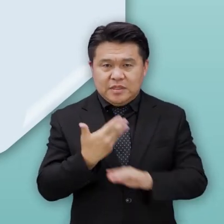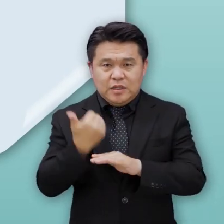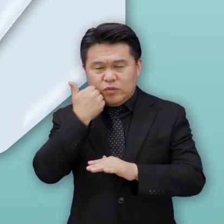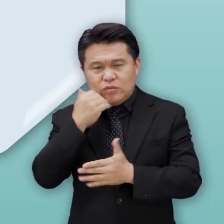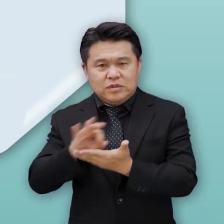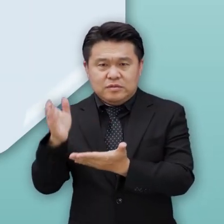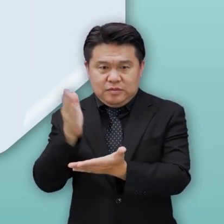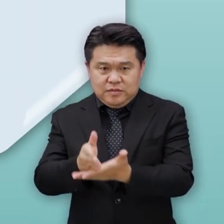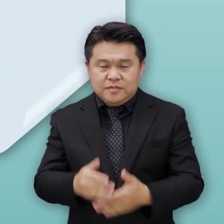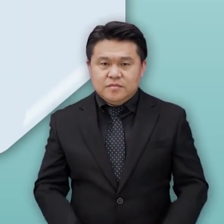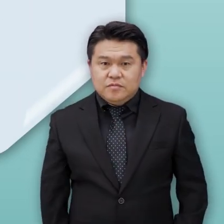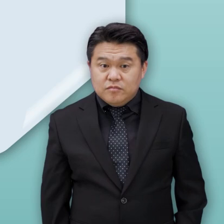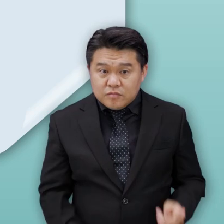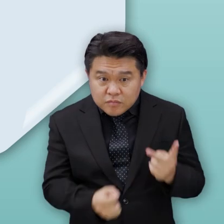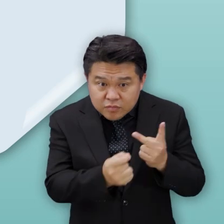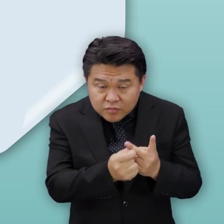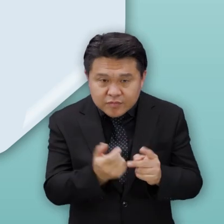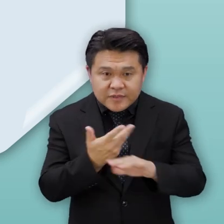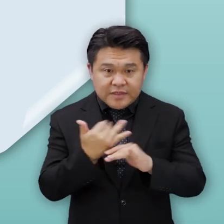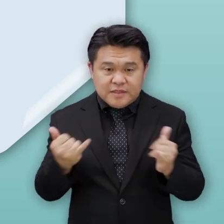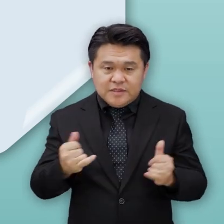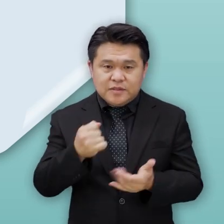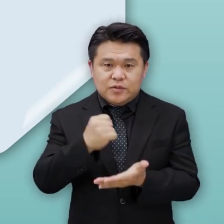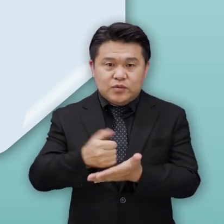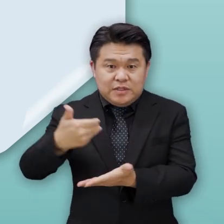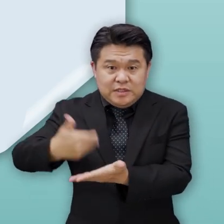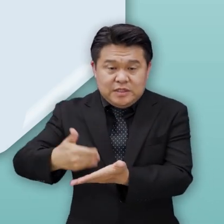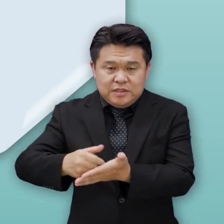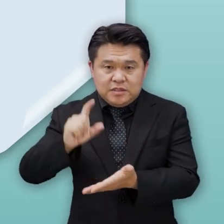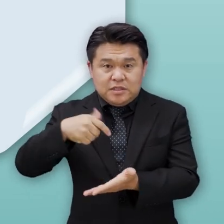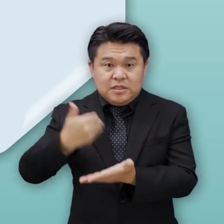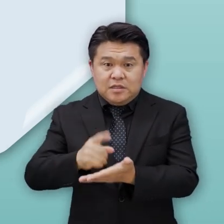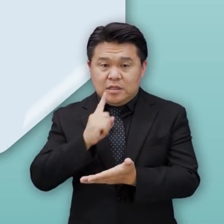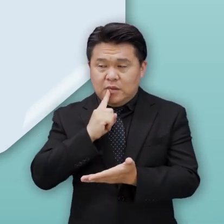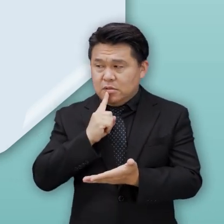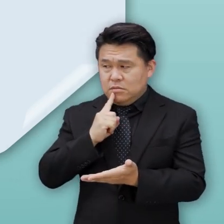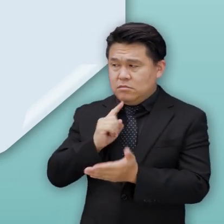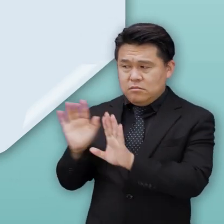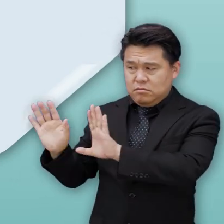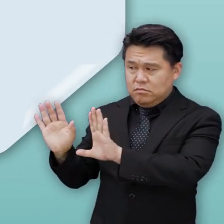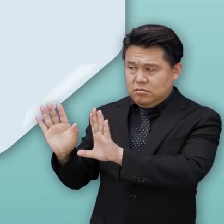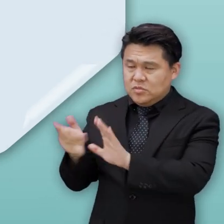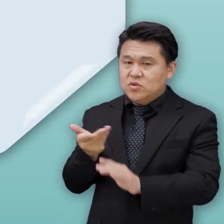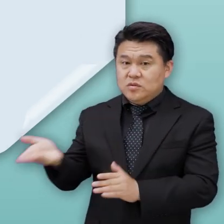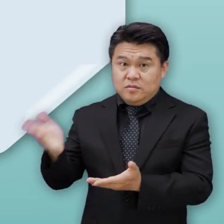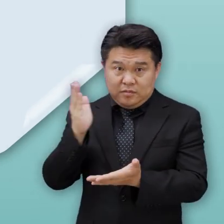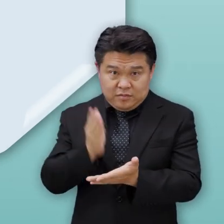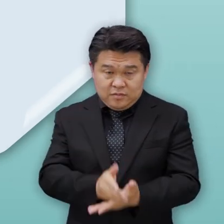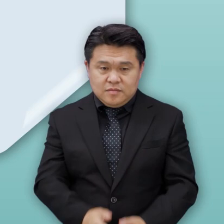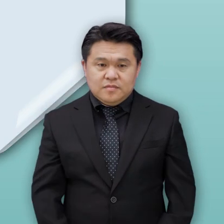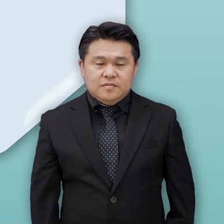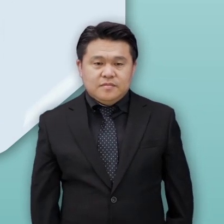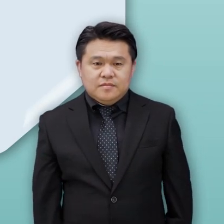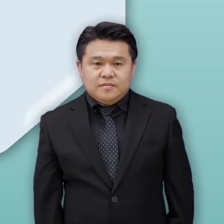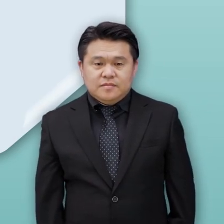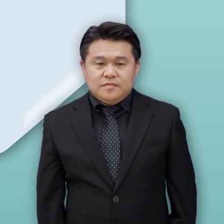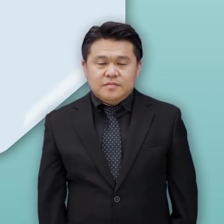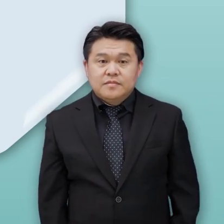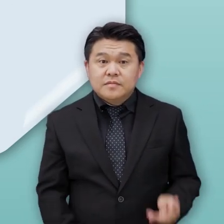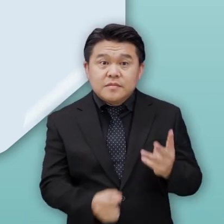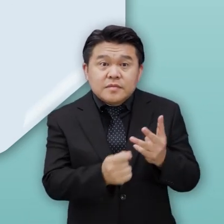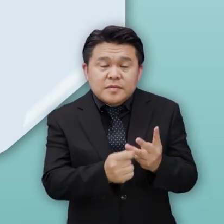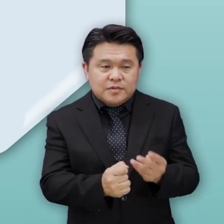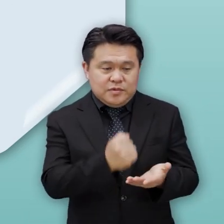합니다. 둘째, 다른 사람이 통장이나 카드를 달라고 해도 절대 주어서는 안 됩니다.